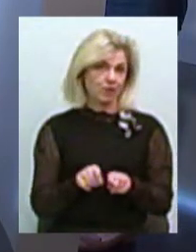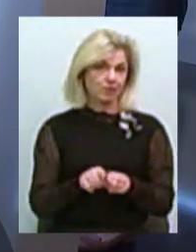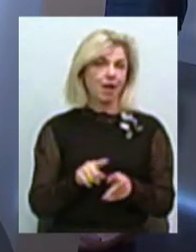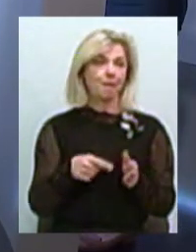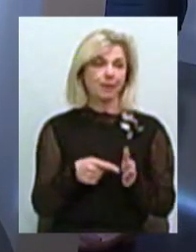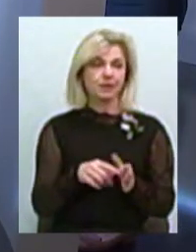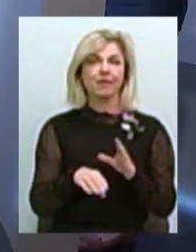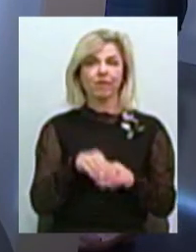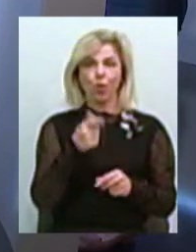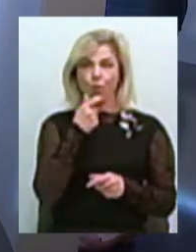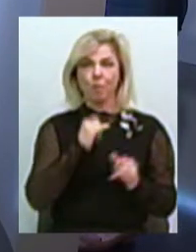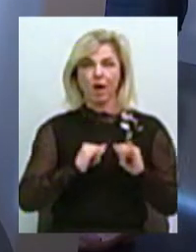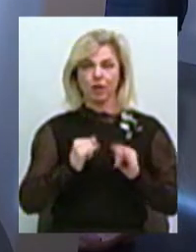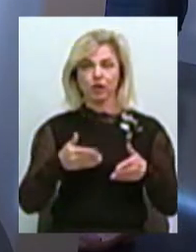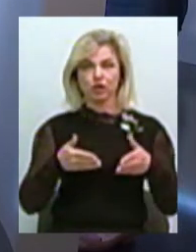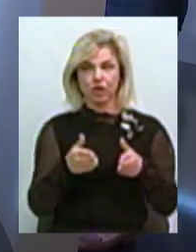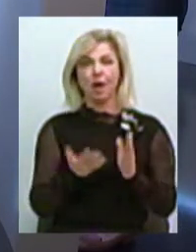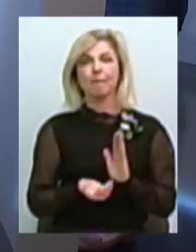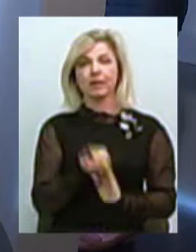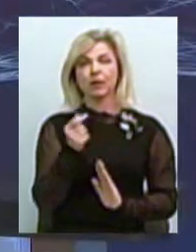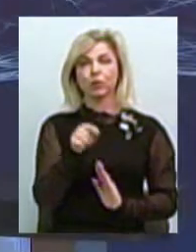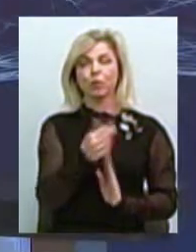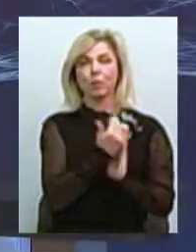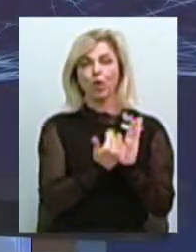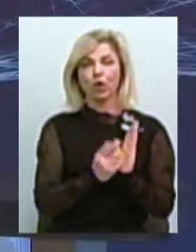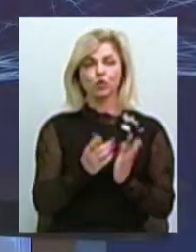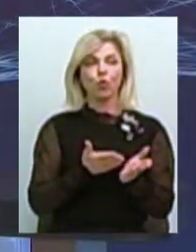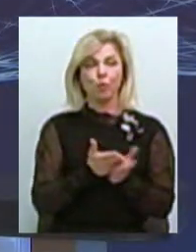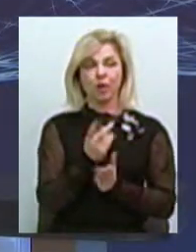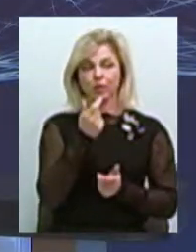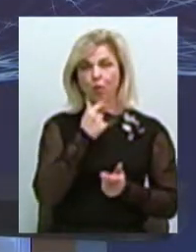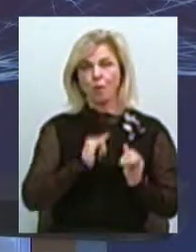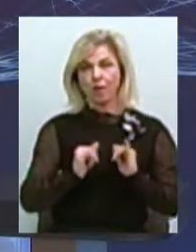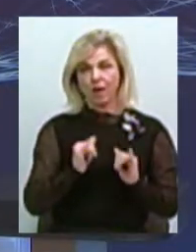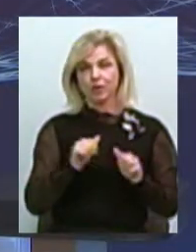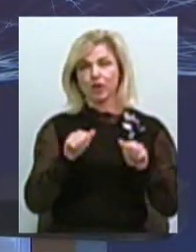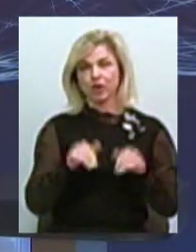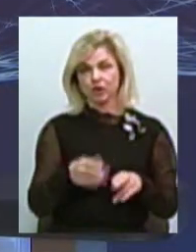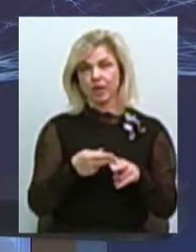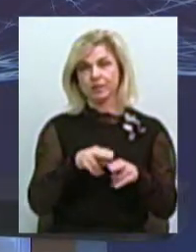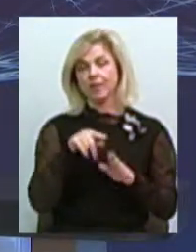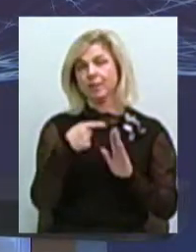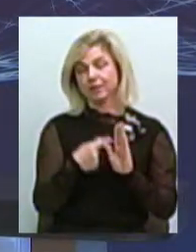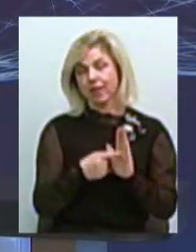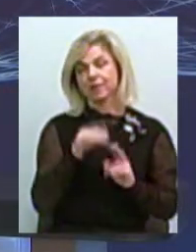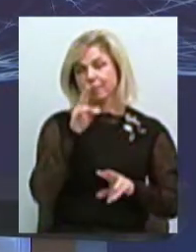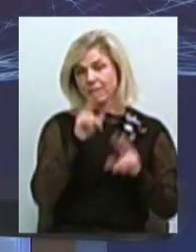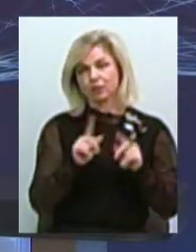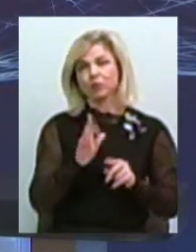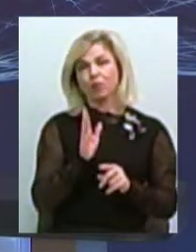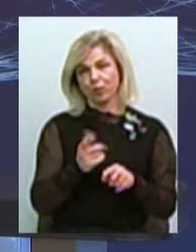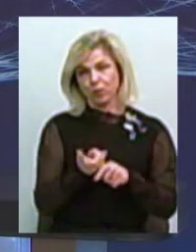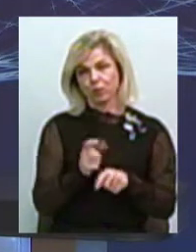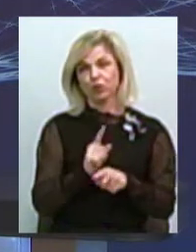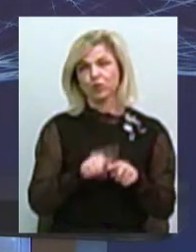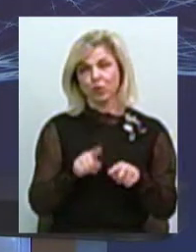обере гуманний шлях, підтримує ту програму, яка направлена на гуманне рішення даного питання в комплексі. І сподіваюся, що це буде вже дуже скоро,